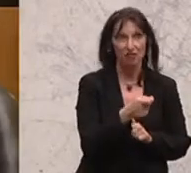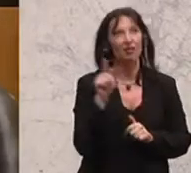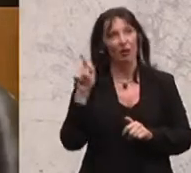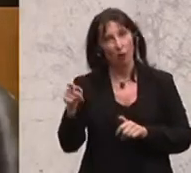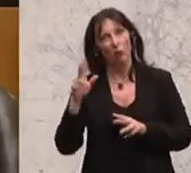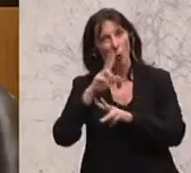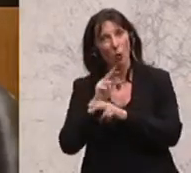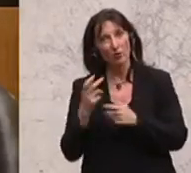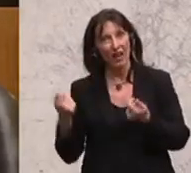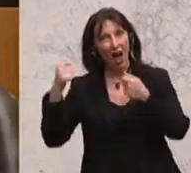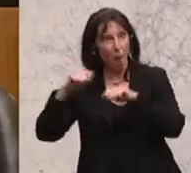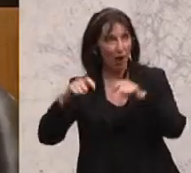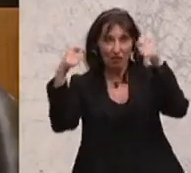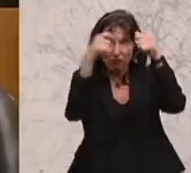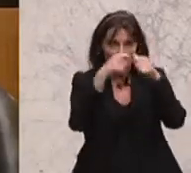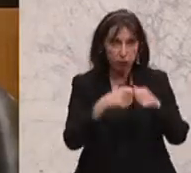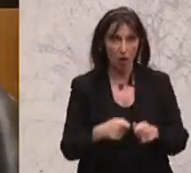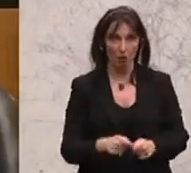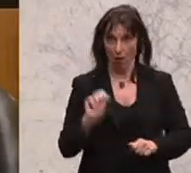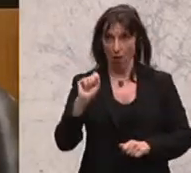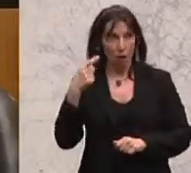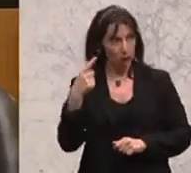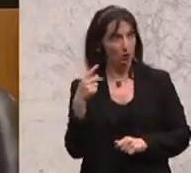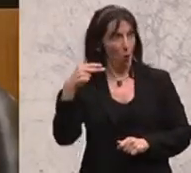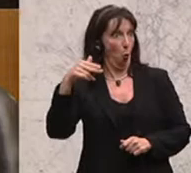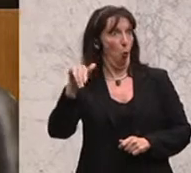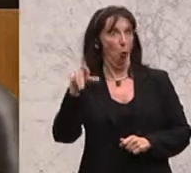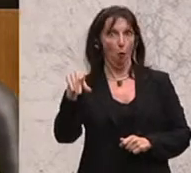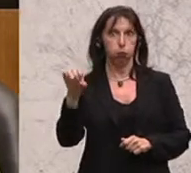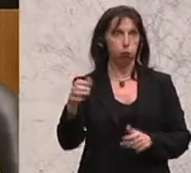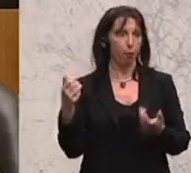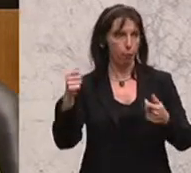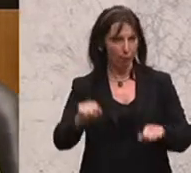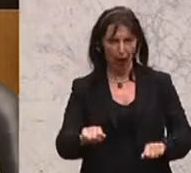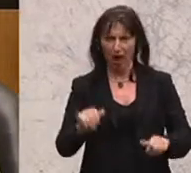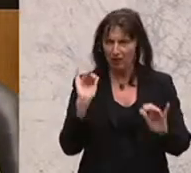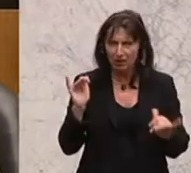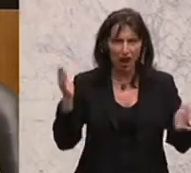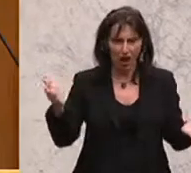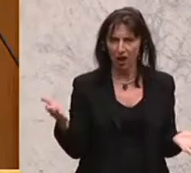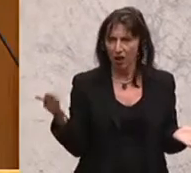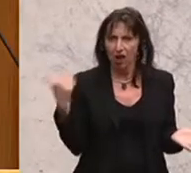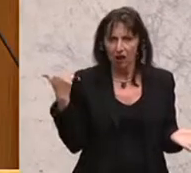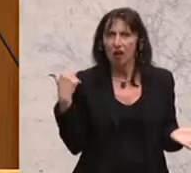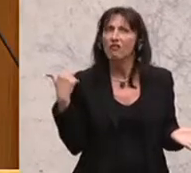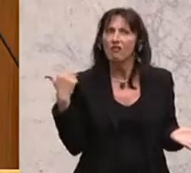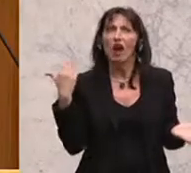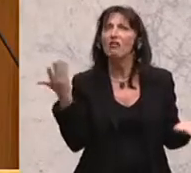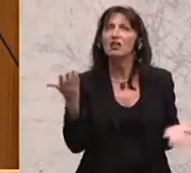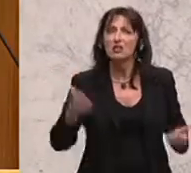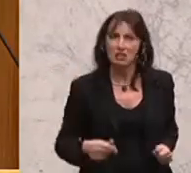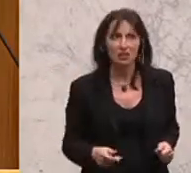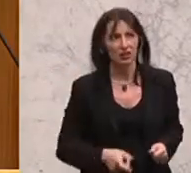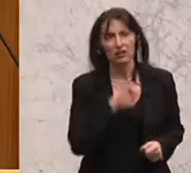österreichischen Banken, insbesondere der Hypo Alpe Adria. Nachgeradezu, das ist jetzt etwas, war es ja so, dass